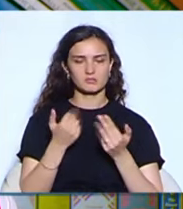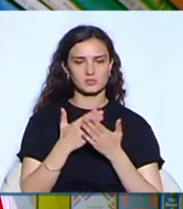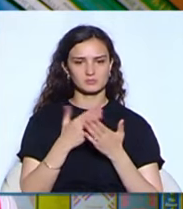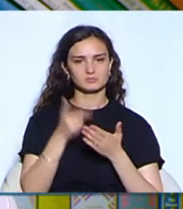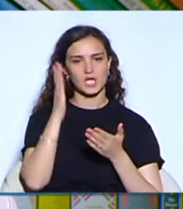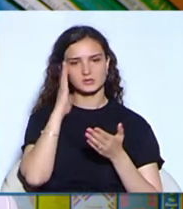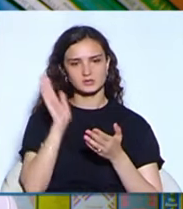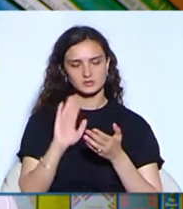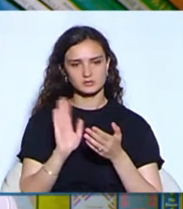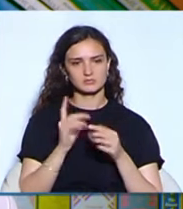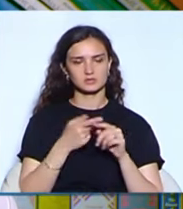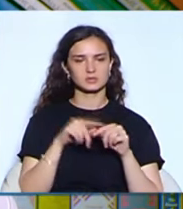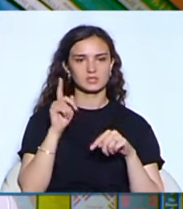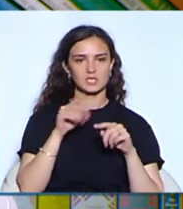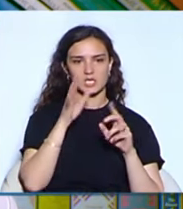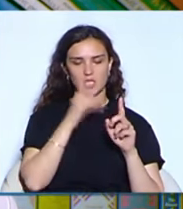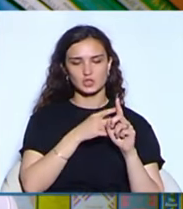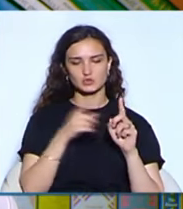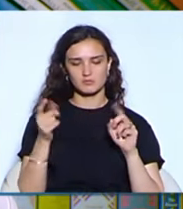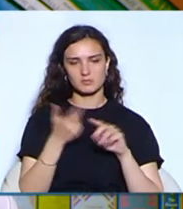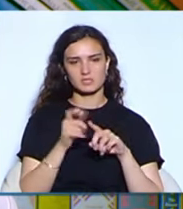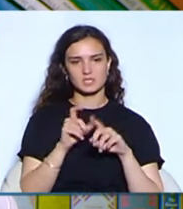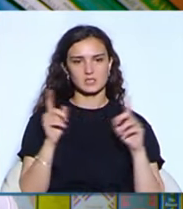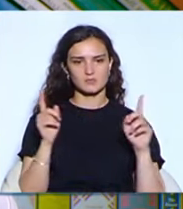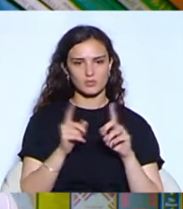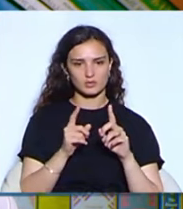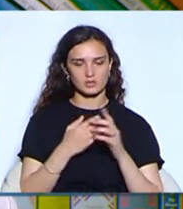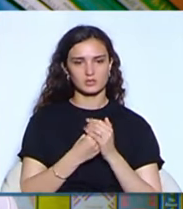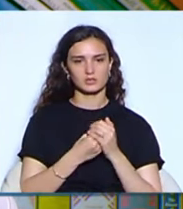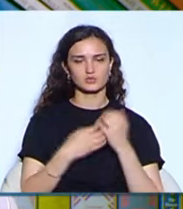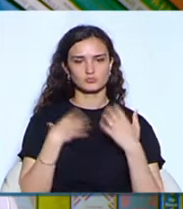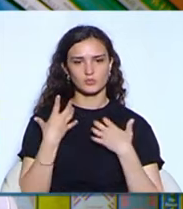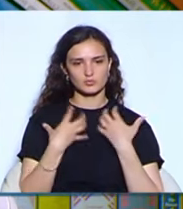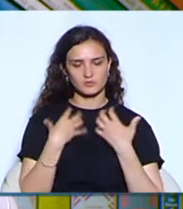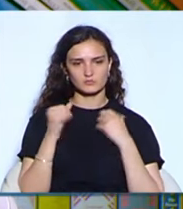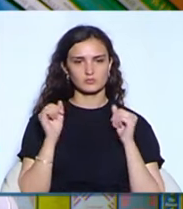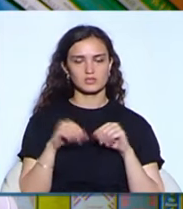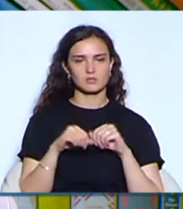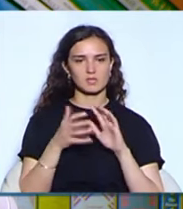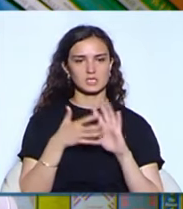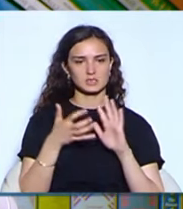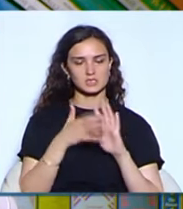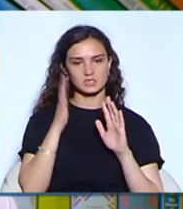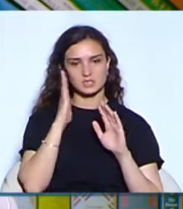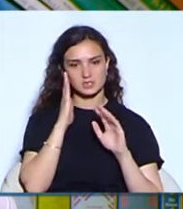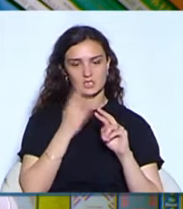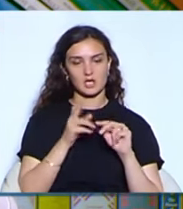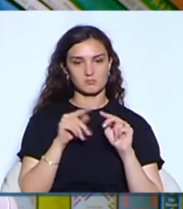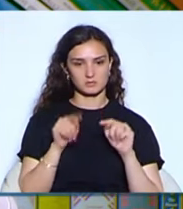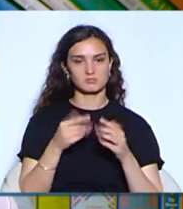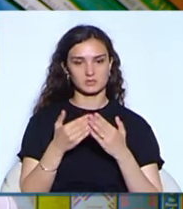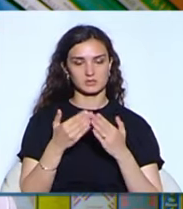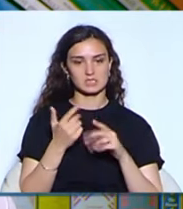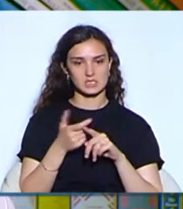არ იძინებს, ხანგრძლივობა არის ძალიან ხანმოკლე, ფოთავს რო შეიძლება აკლდეს ძილი და ამითი